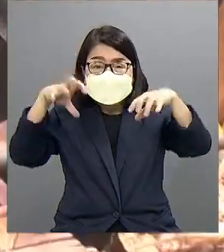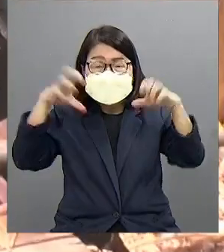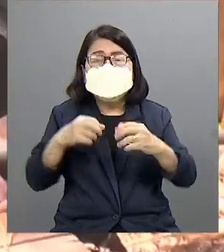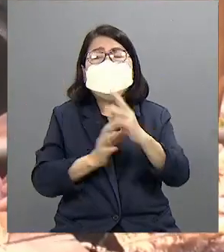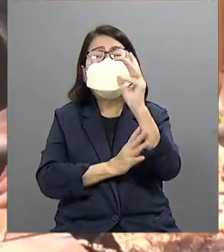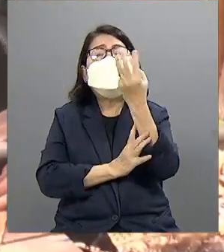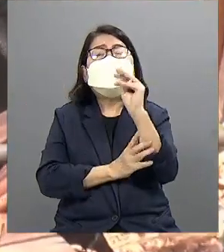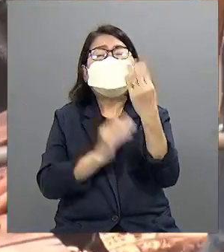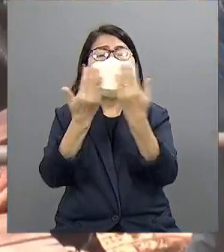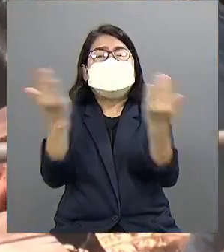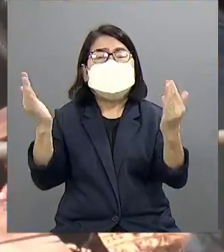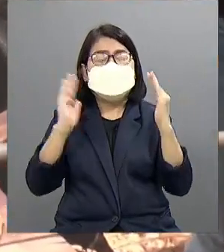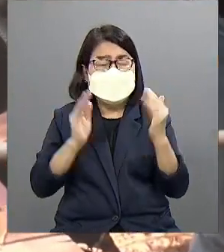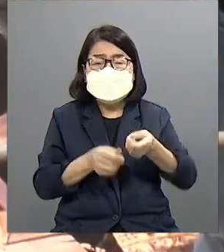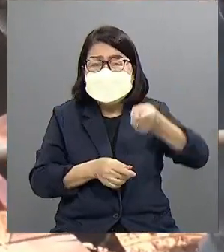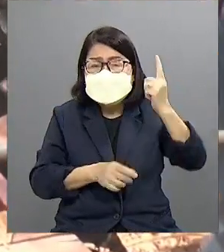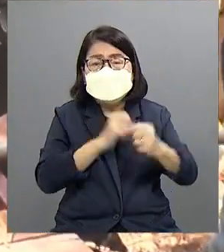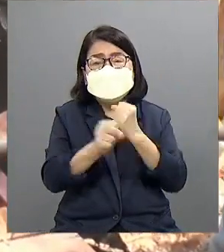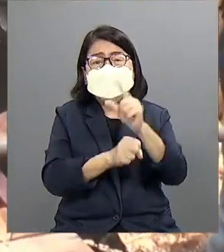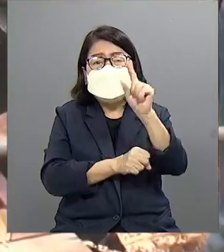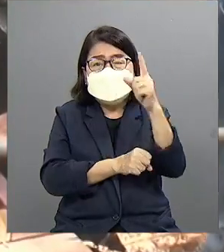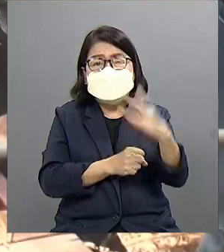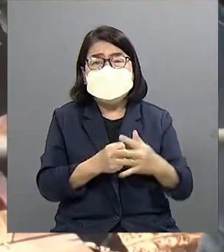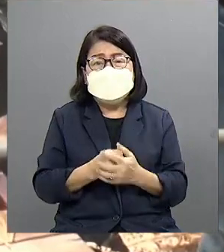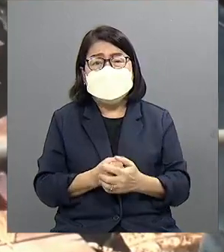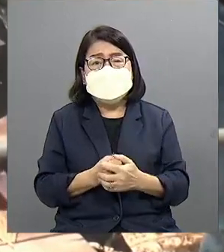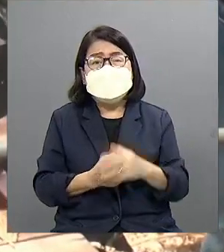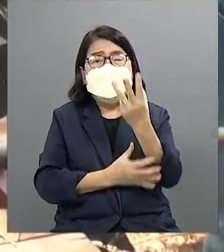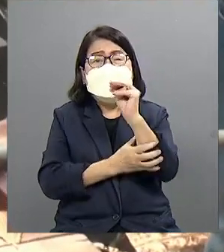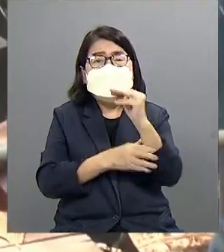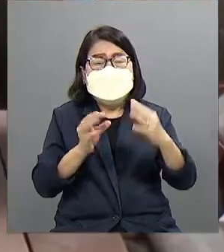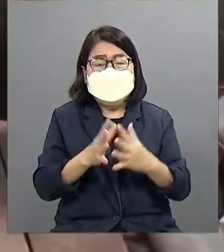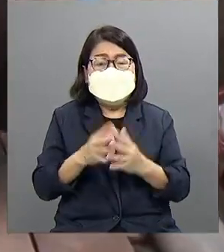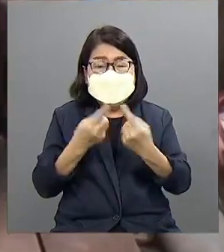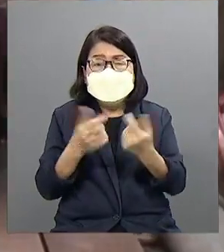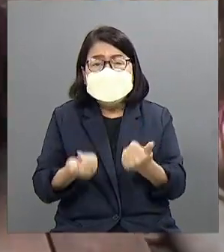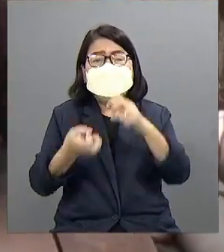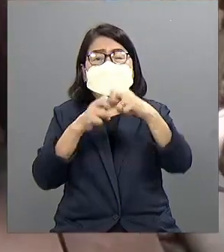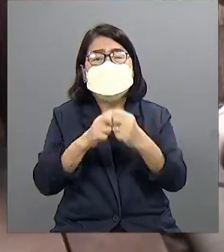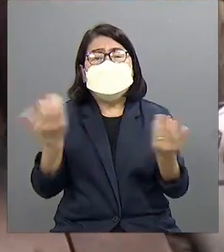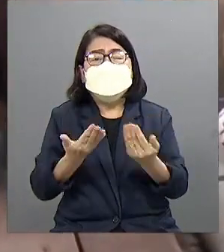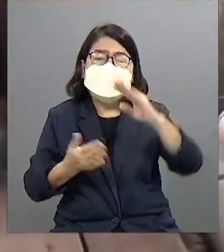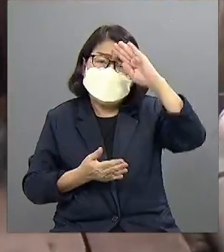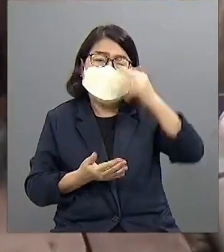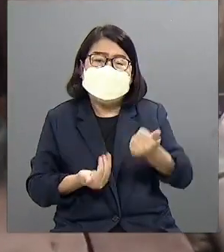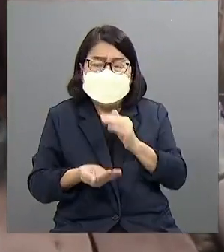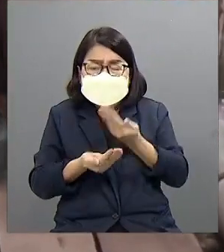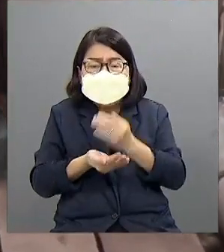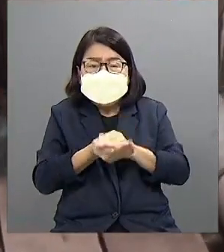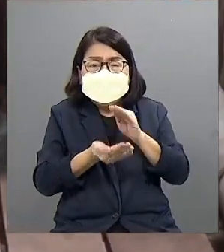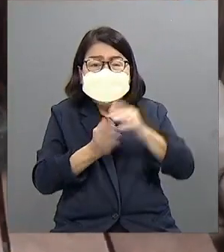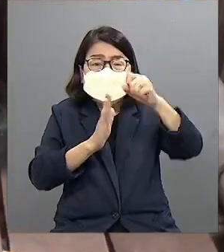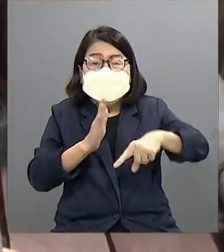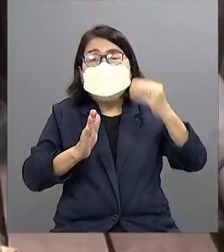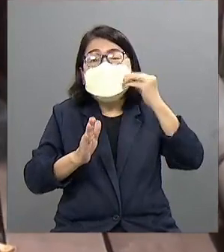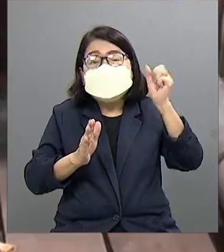ว่าปีแล้วหลังคาผนังบ้านก็ชำรุดกันเนี่ยนะคะทีนี้พอลูกสาวมาป่วยค่ะเงินที่เก็บไว้ก็ส่งลูกชายคนโตไปเรียนนะคะ